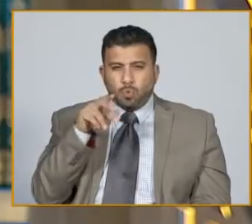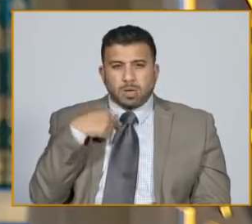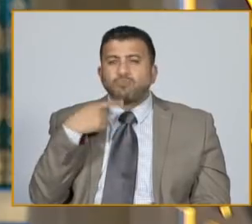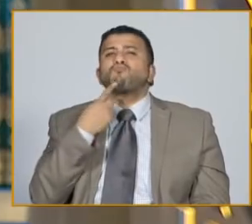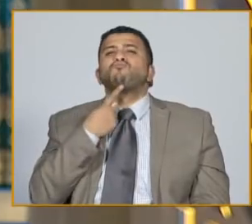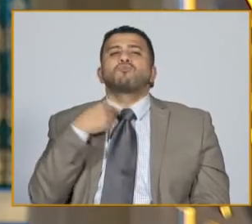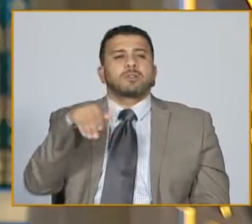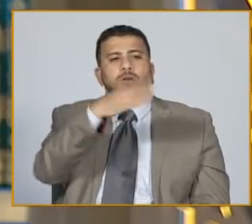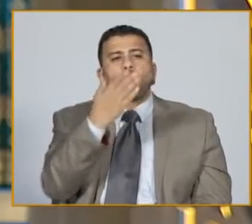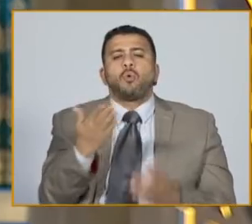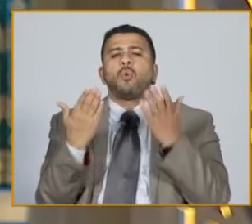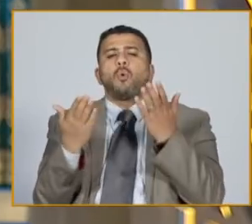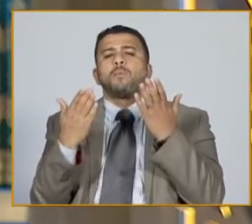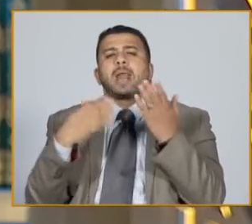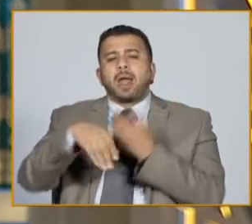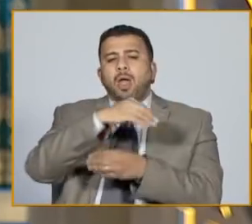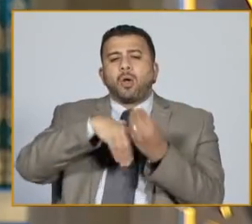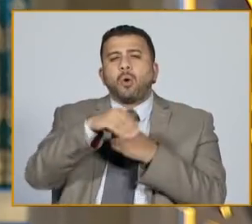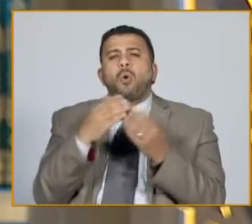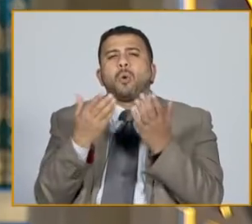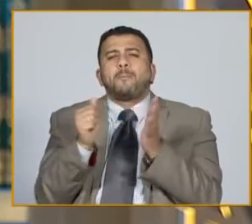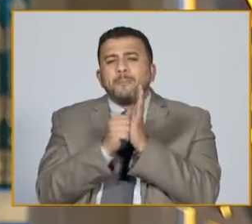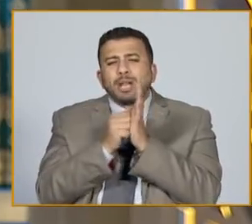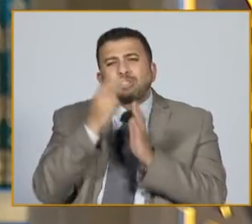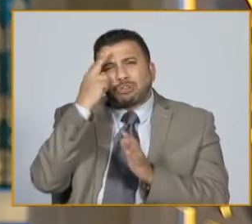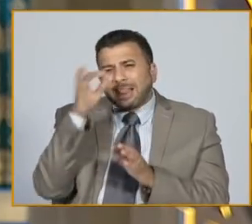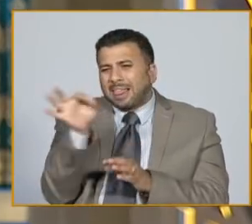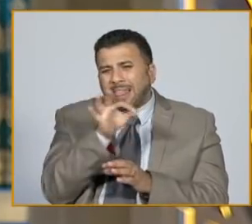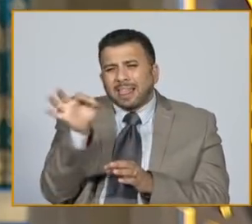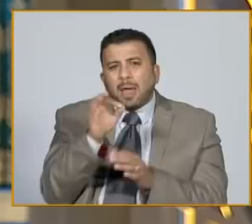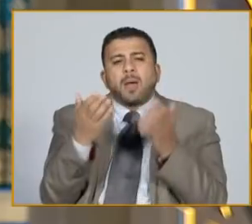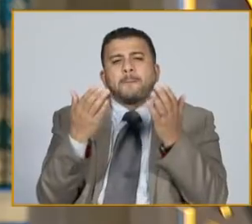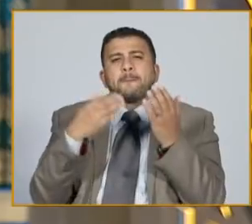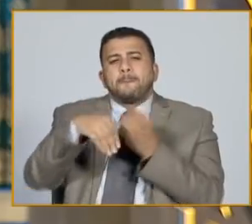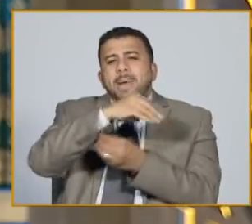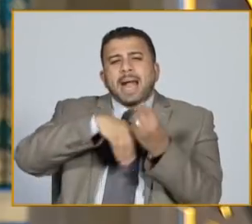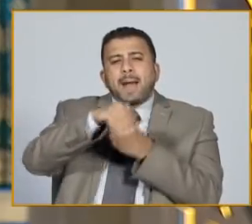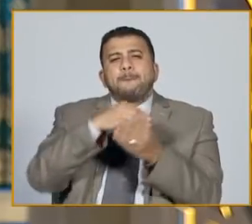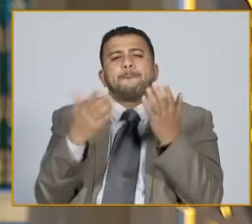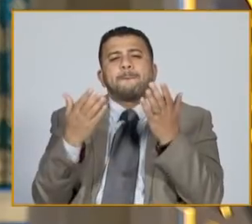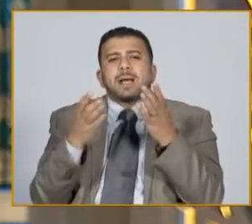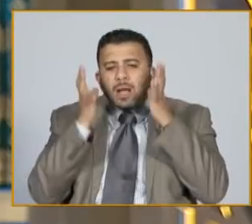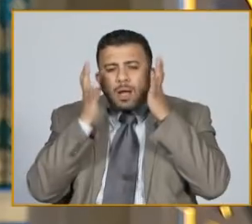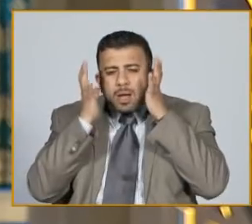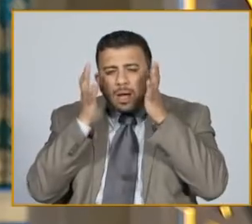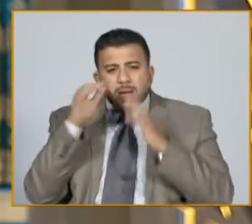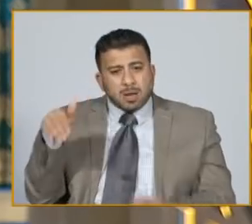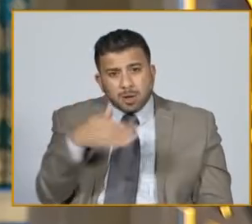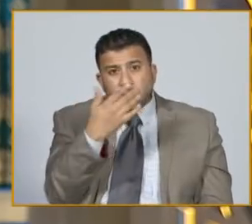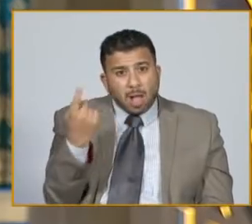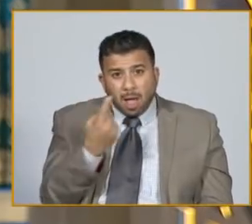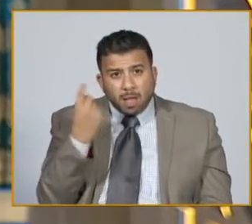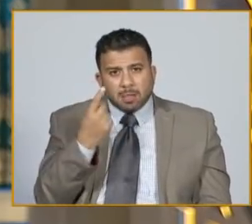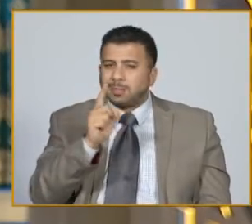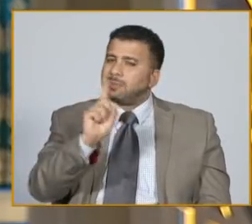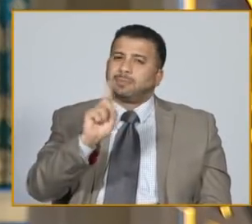يجب عليها أن تمكث في بيتها حتى يبلغ الكتاب أجله، ولا تخرج إلا لضرورة أو حاجة. والنبي عليه الصلاة